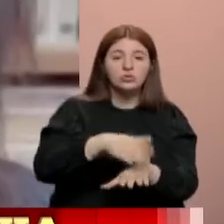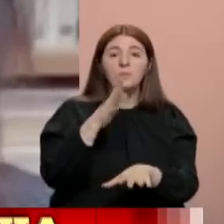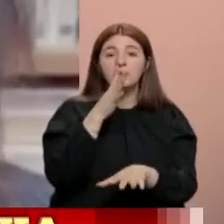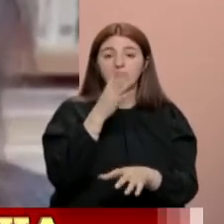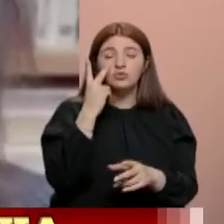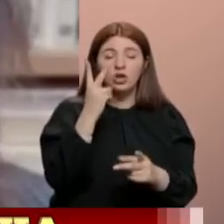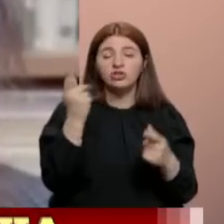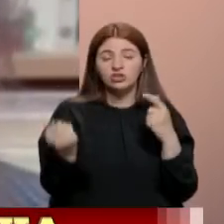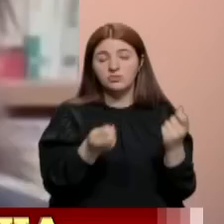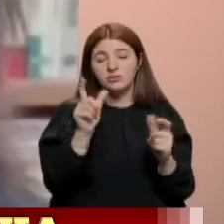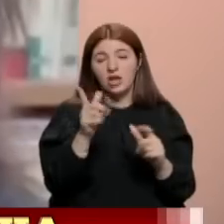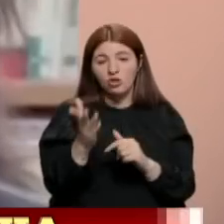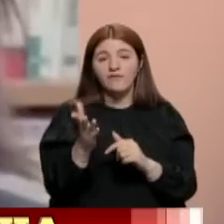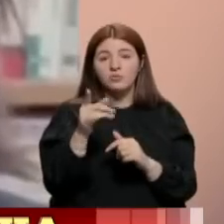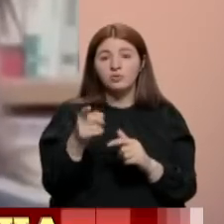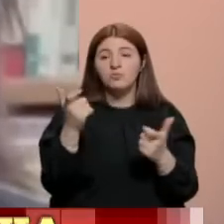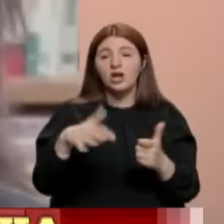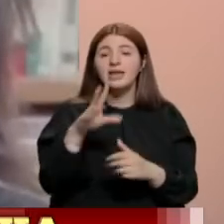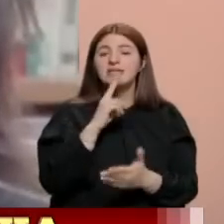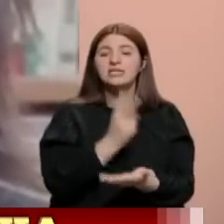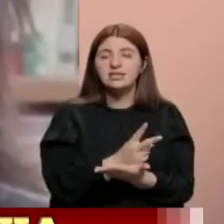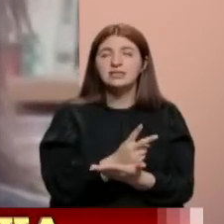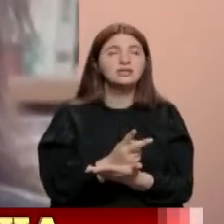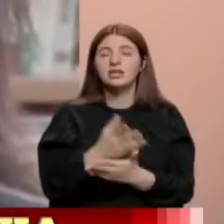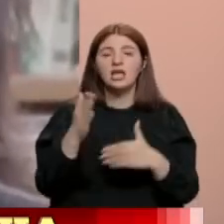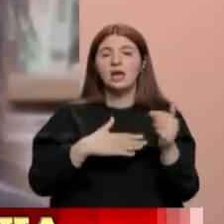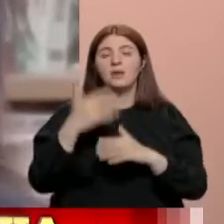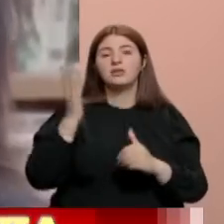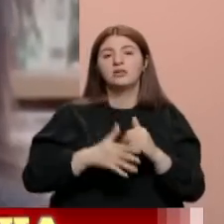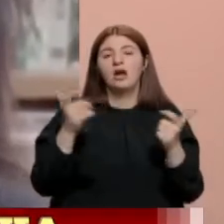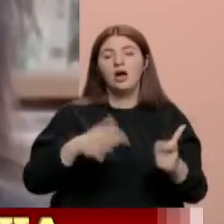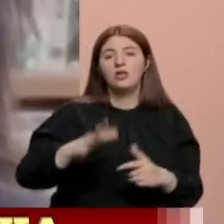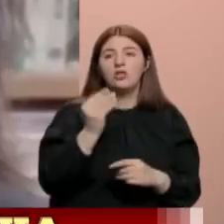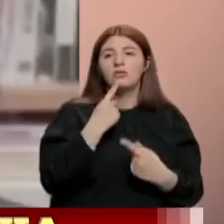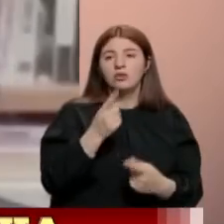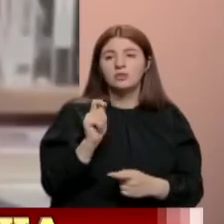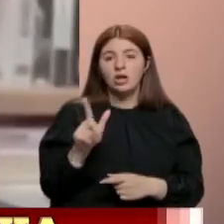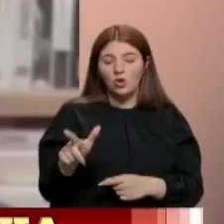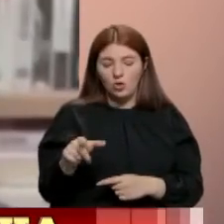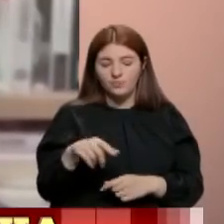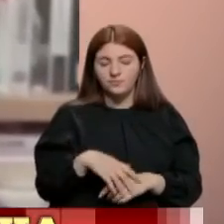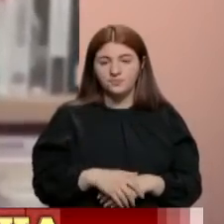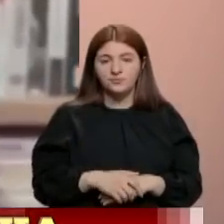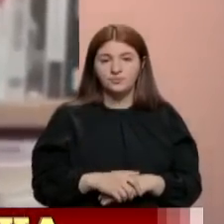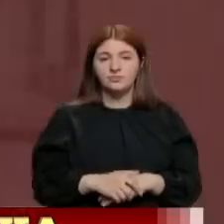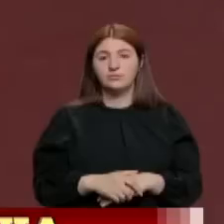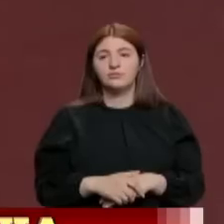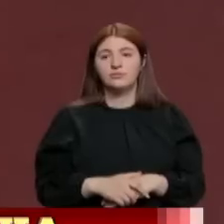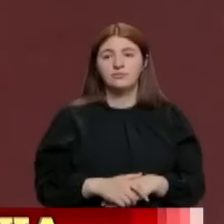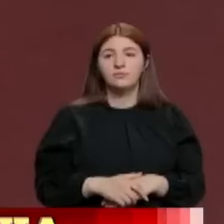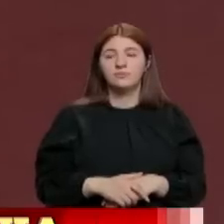olarak çalışılması gerekiyor ve bu bölge kesinlikle yapı yasaklı alan olarak ilan edilmesi gerekiyor.